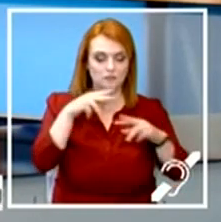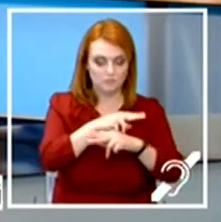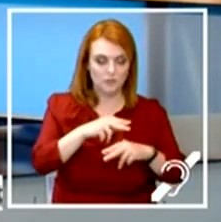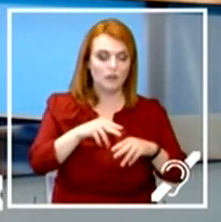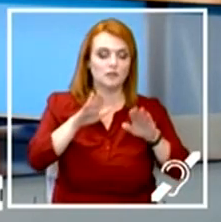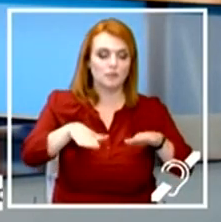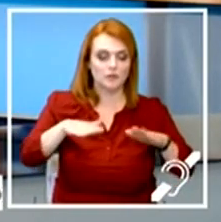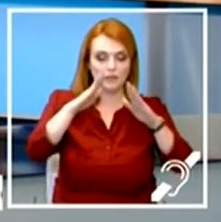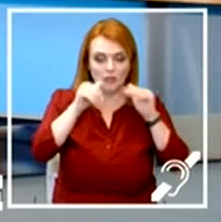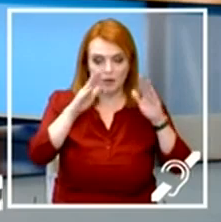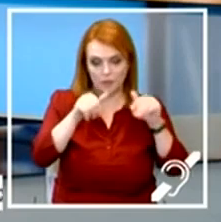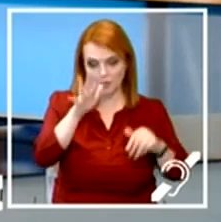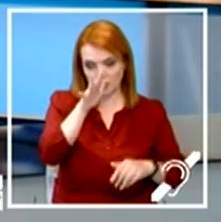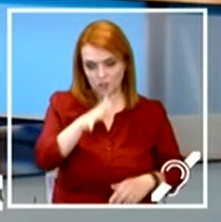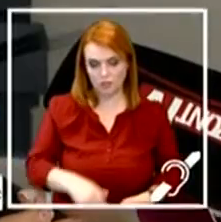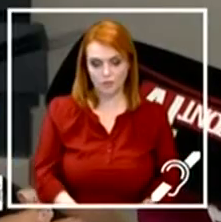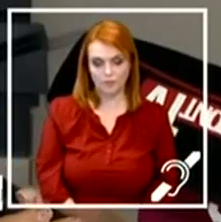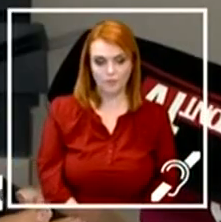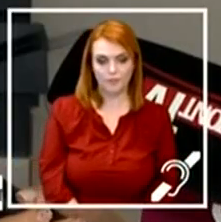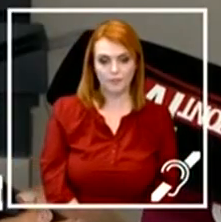municipiul Chișinău.